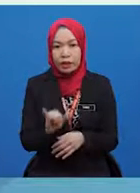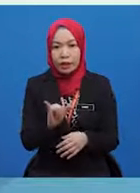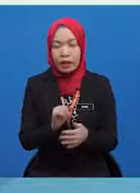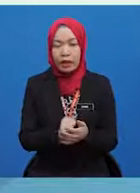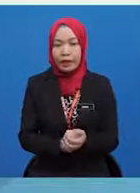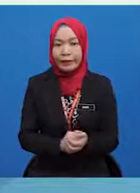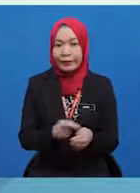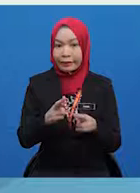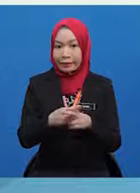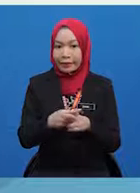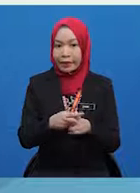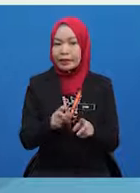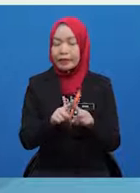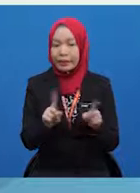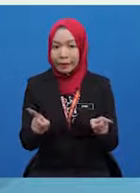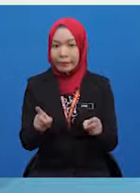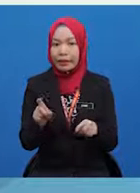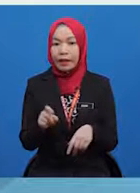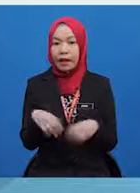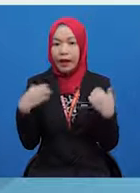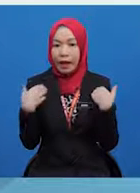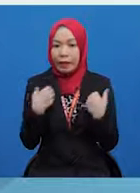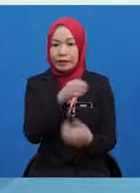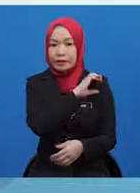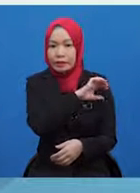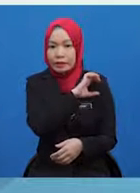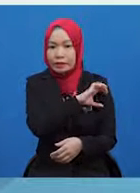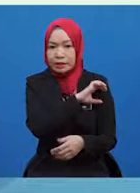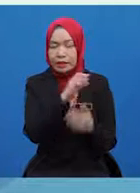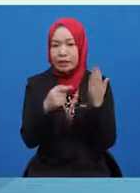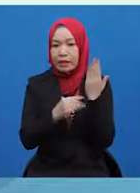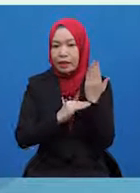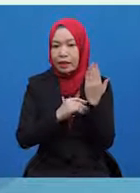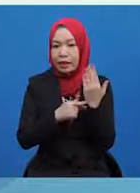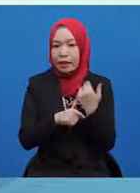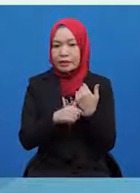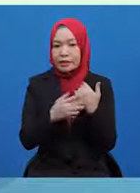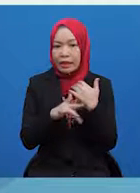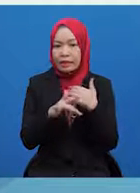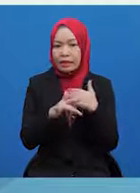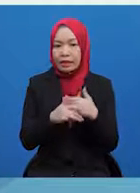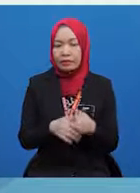tetapi masih mengekalkan sifat-sifat asal objek itu.